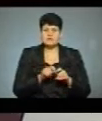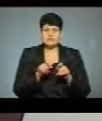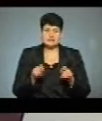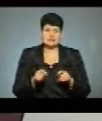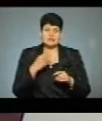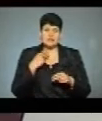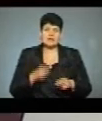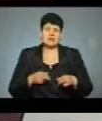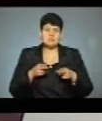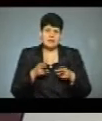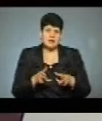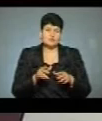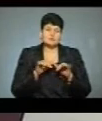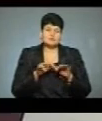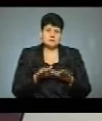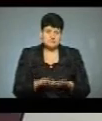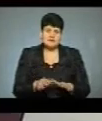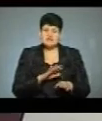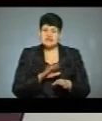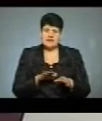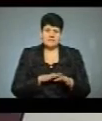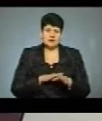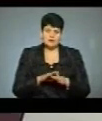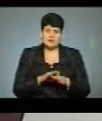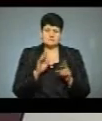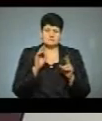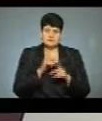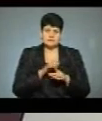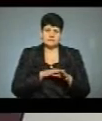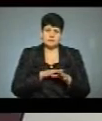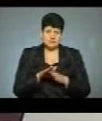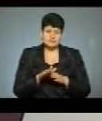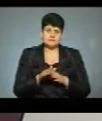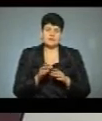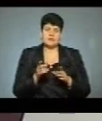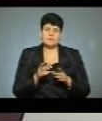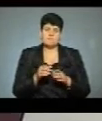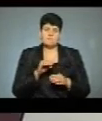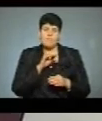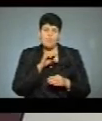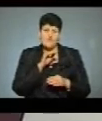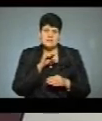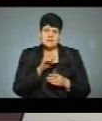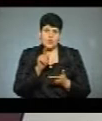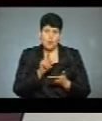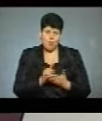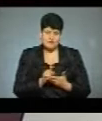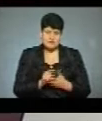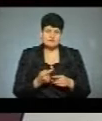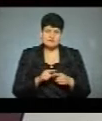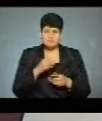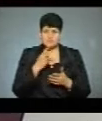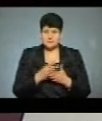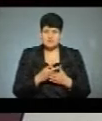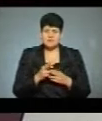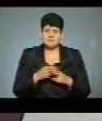за першою частиною статті 140. Це невиконання чи неналежне виконання медичним працівником професійних обов'язків. За це передбачено позбавлення